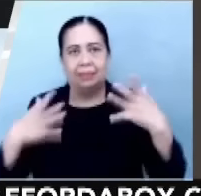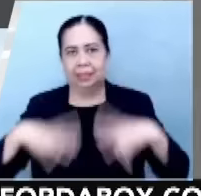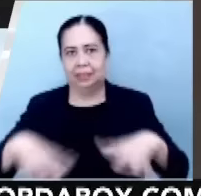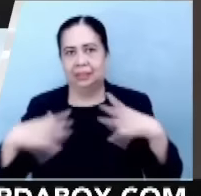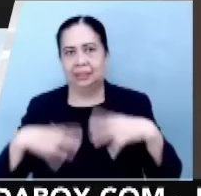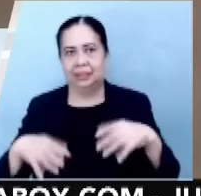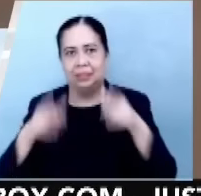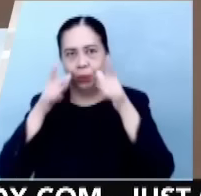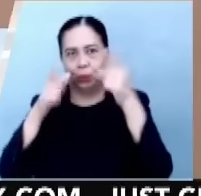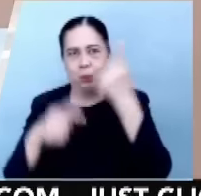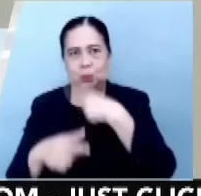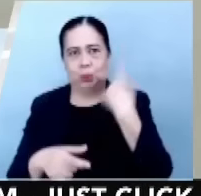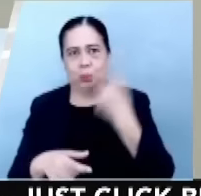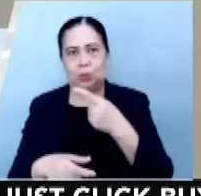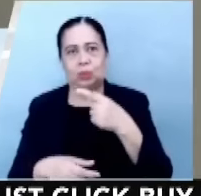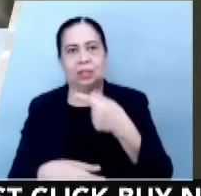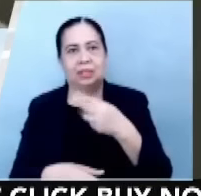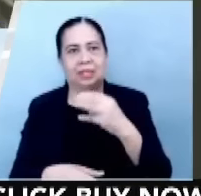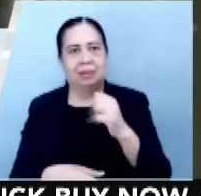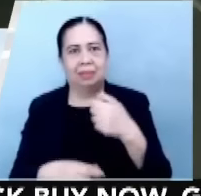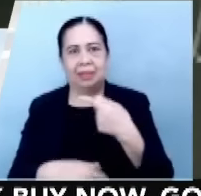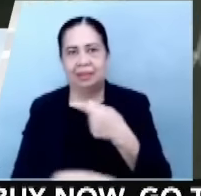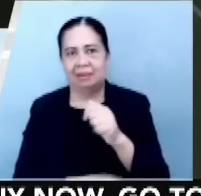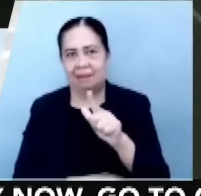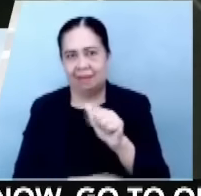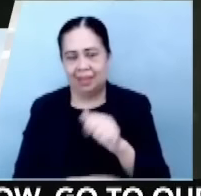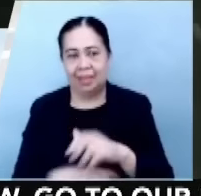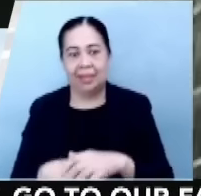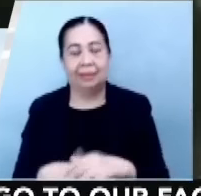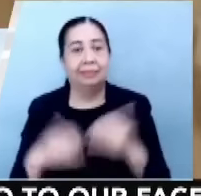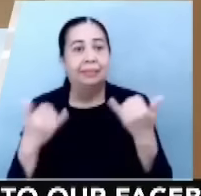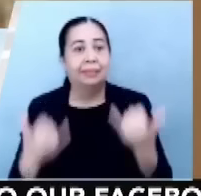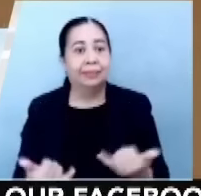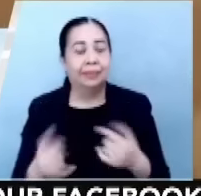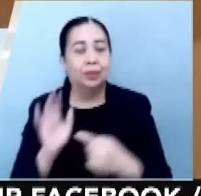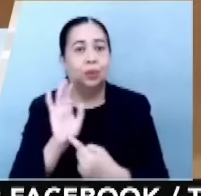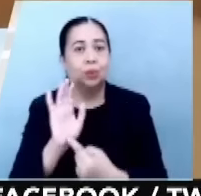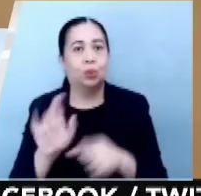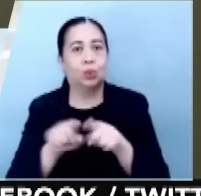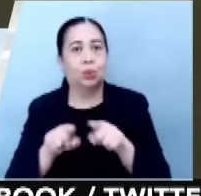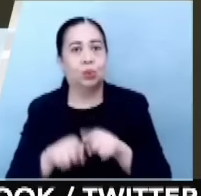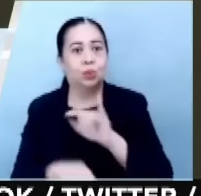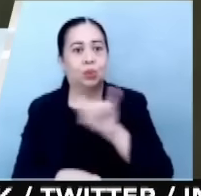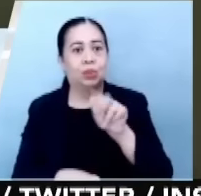GMA Gala. Ngayong araw naman, inilabas din ni Jen ang kanyang